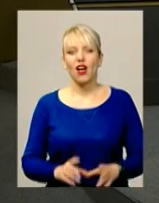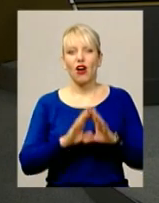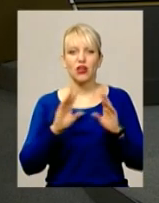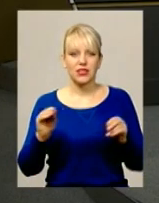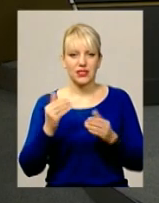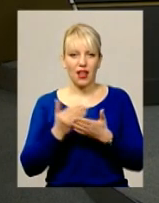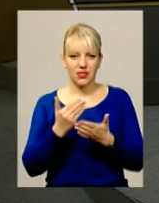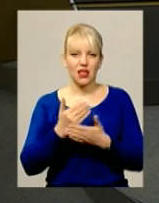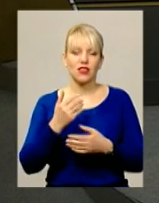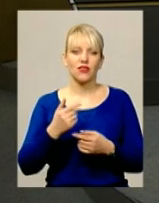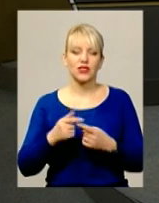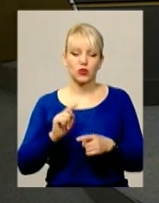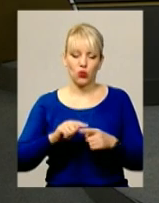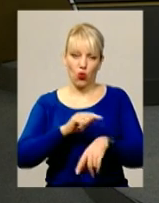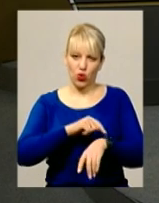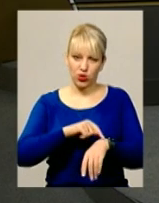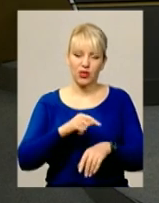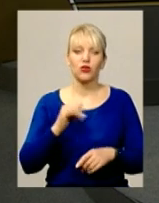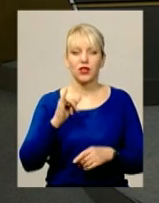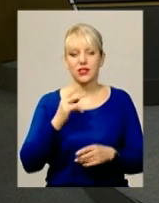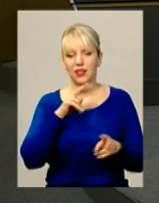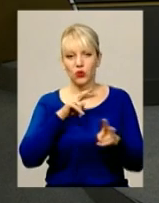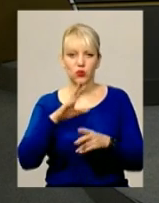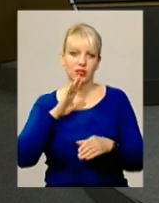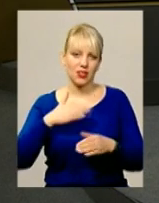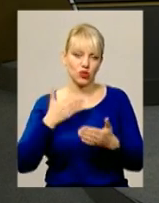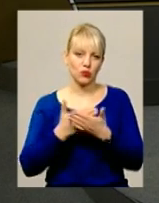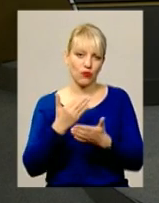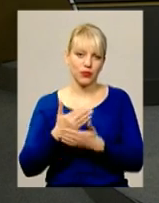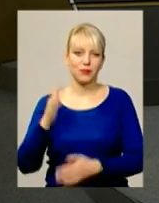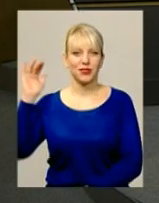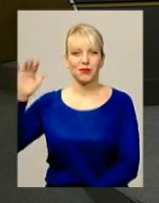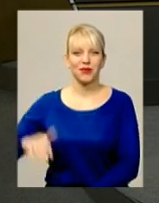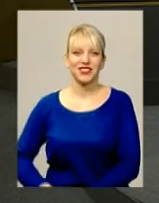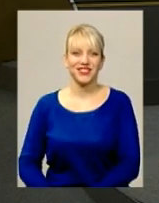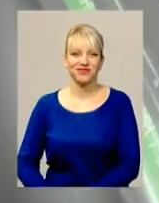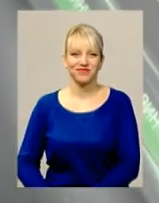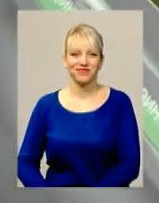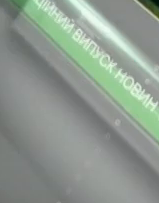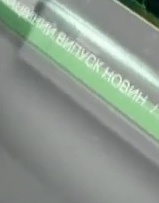остання новина на цю годину. Слідкуйте за нашими наступними інформаційними випусками. До побачення.